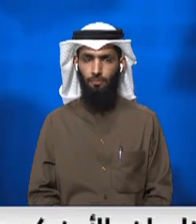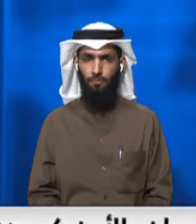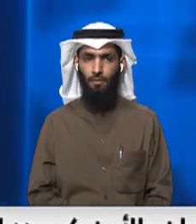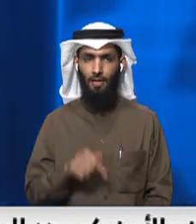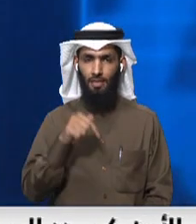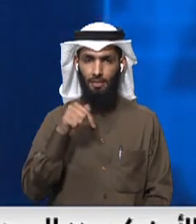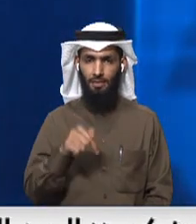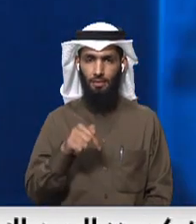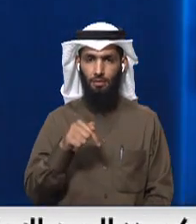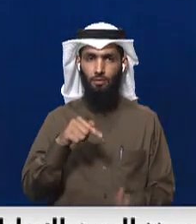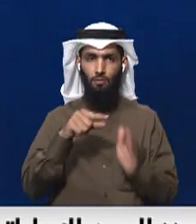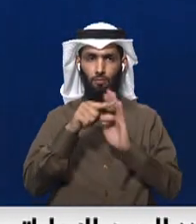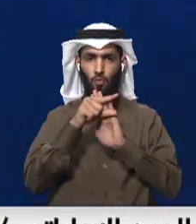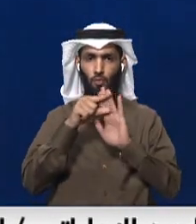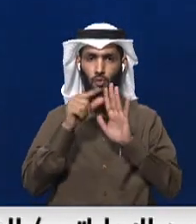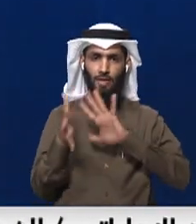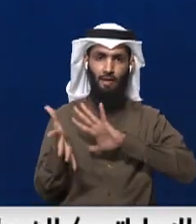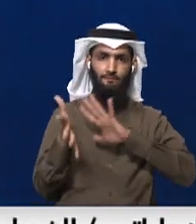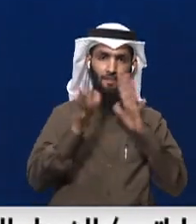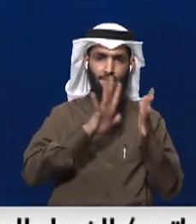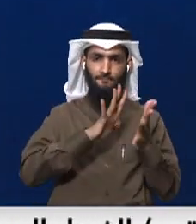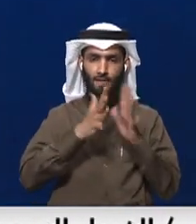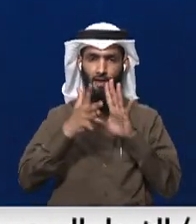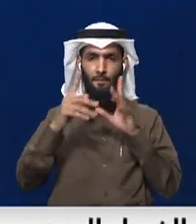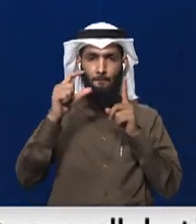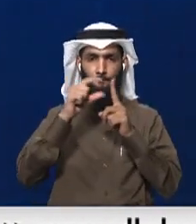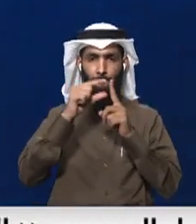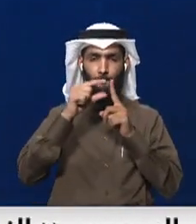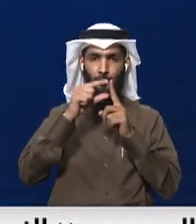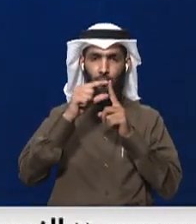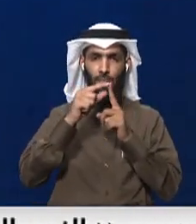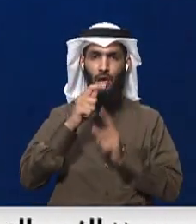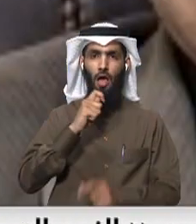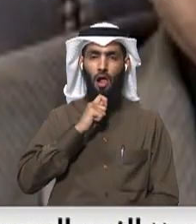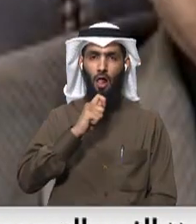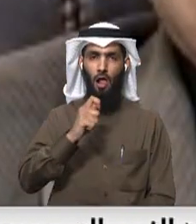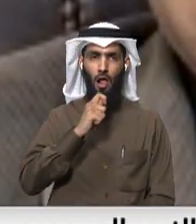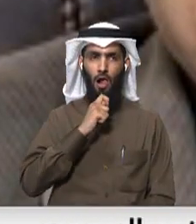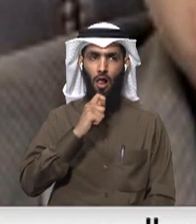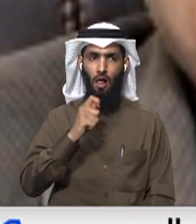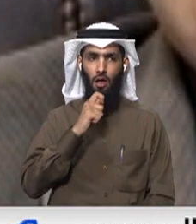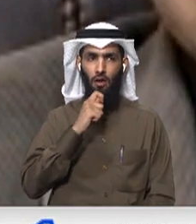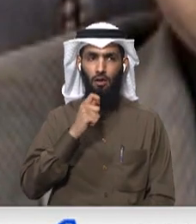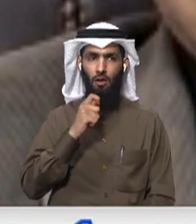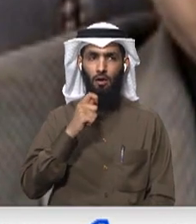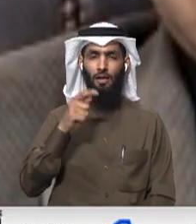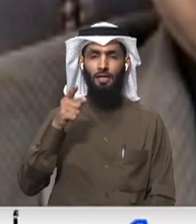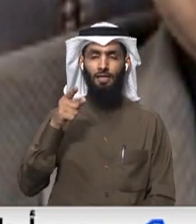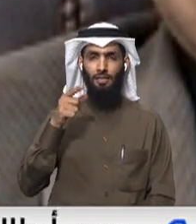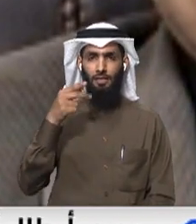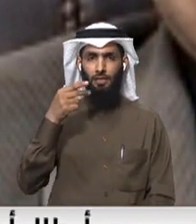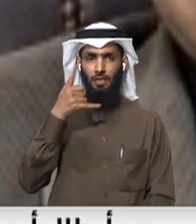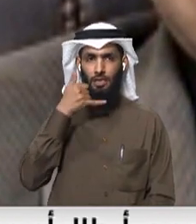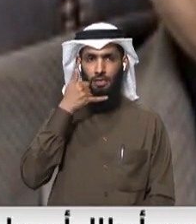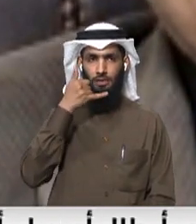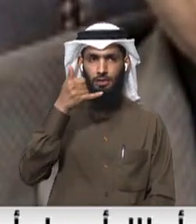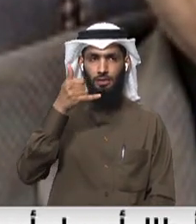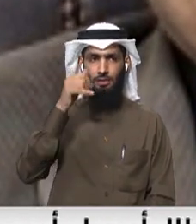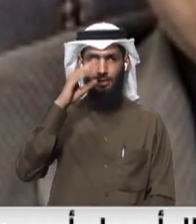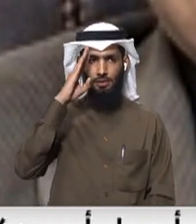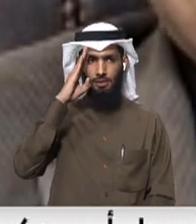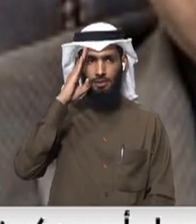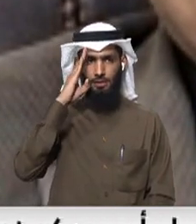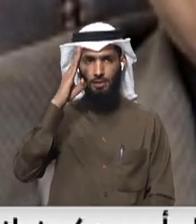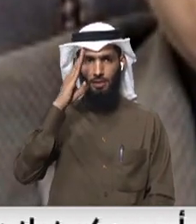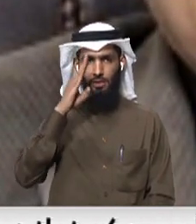وللمزيد حول المشهد في باكستان ينضم إلينا من إسلام أباد مراسل تلفزيون دولة الكويت عبد الرحمن حياة. بعد التحية،